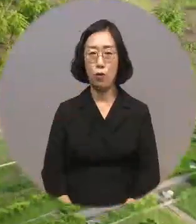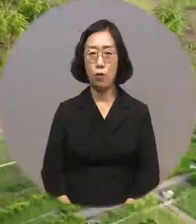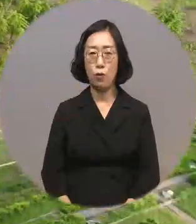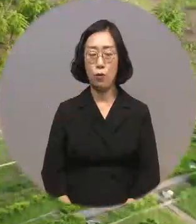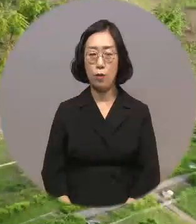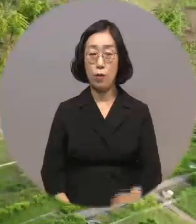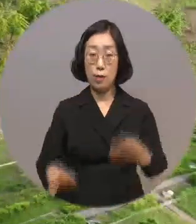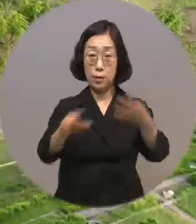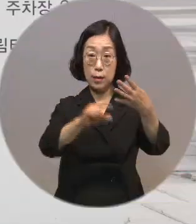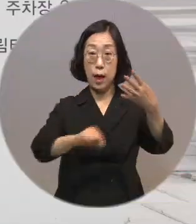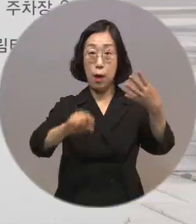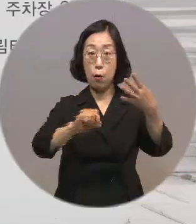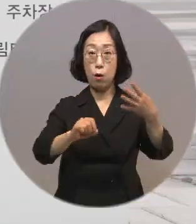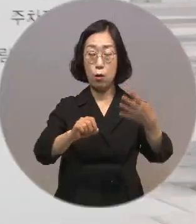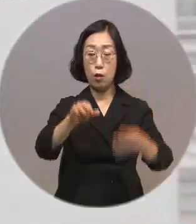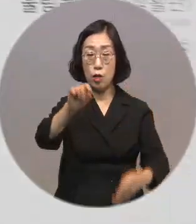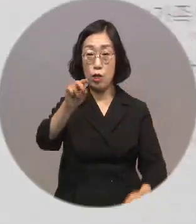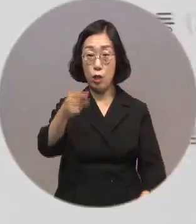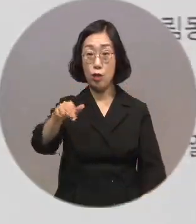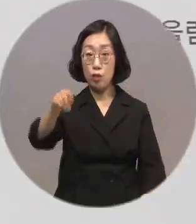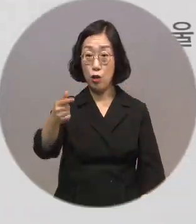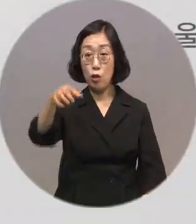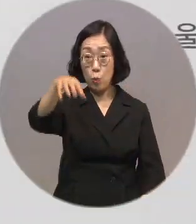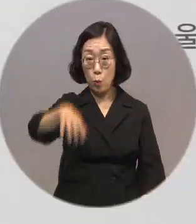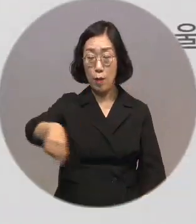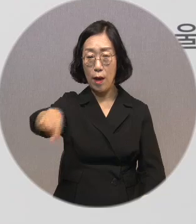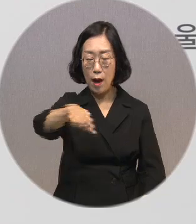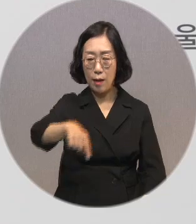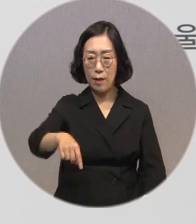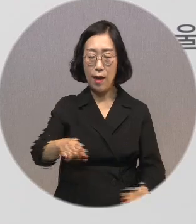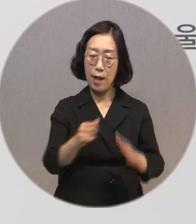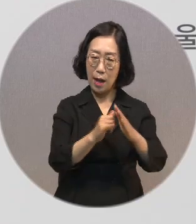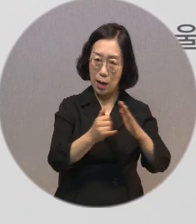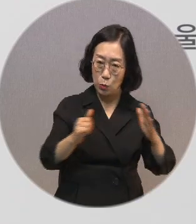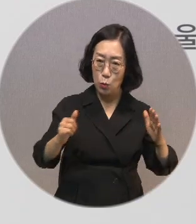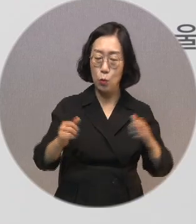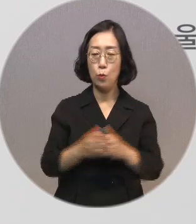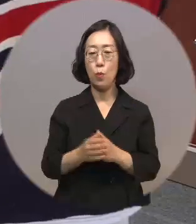4월 연천군 내 어린이들과 가족들이 이곳을 찾았습니다.